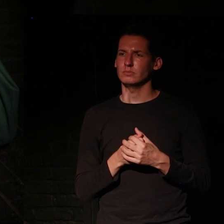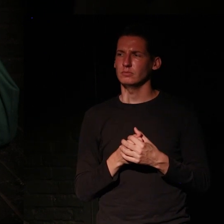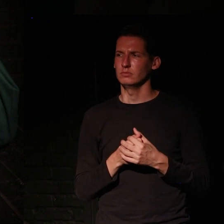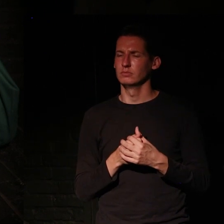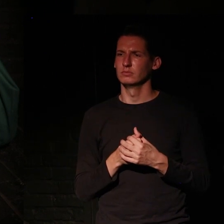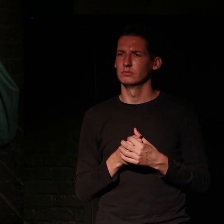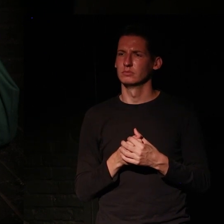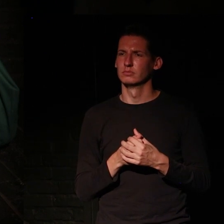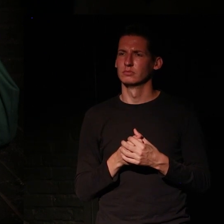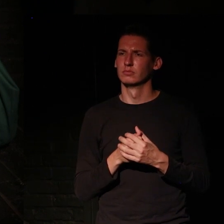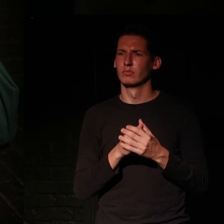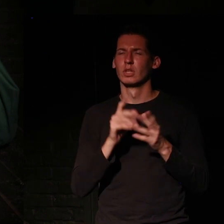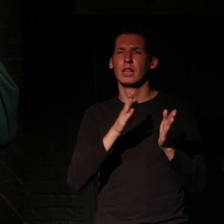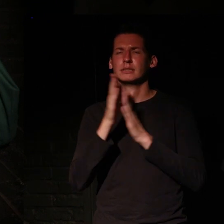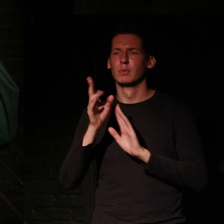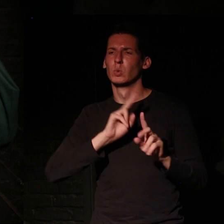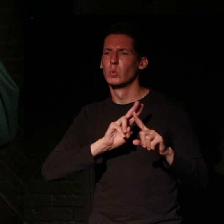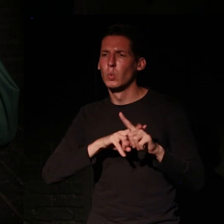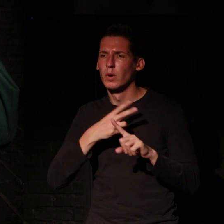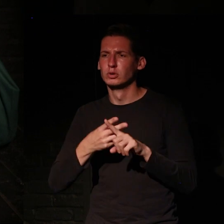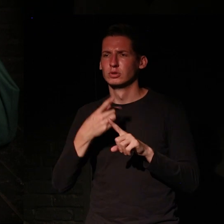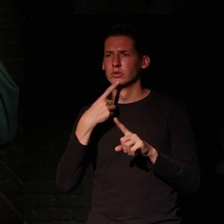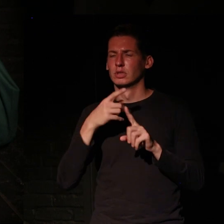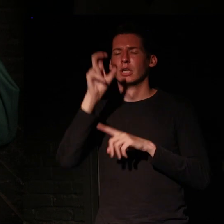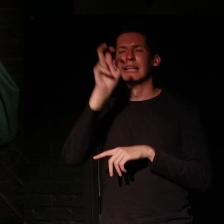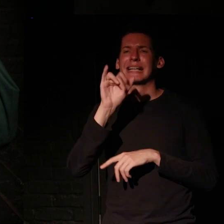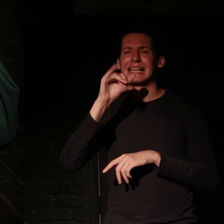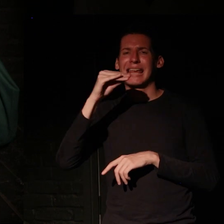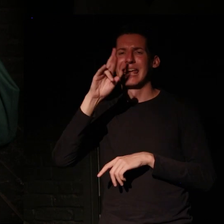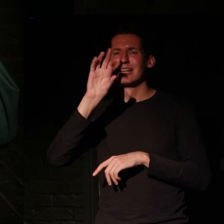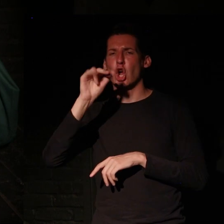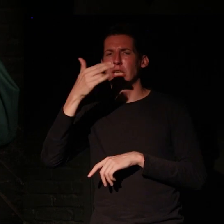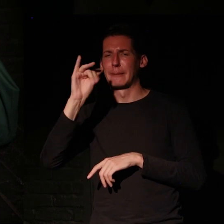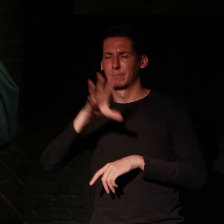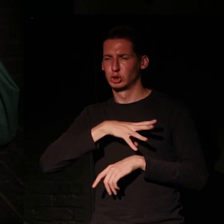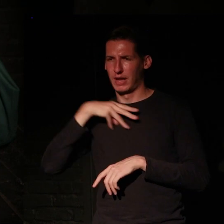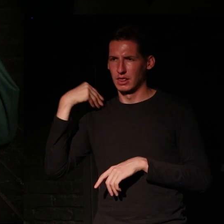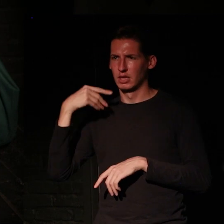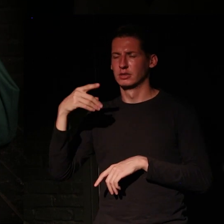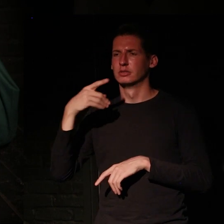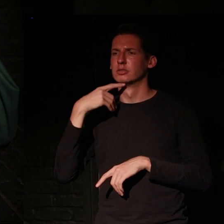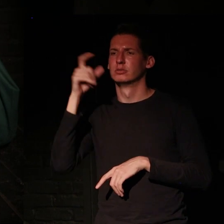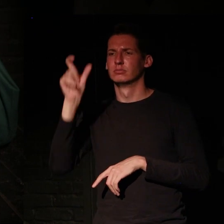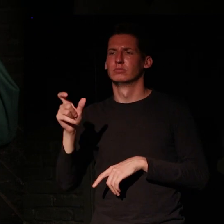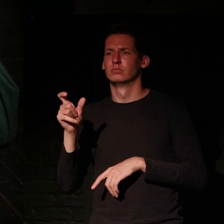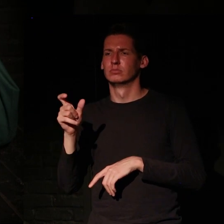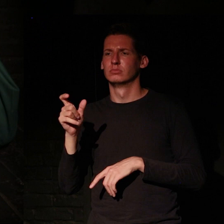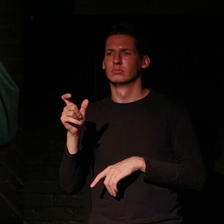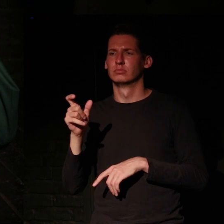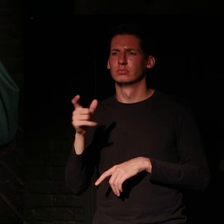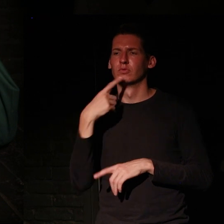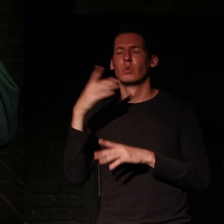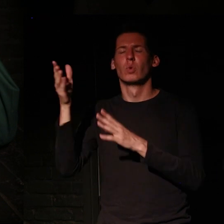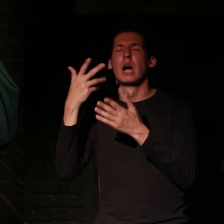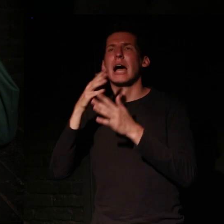tłumaczenia, które następowały później, chociażby świętego Hieronima, który niektórzy utrzymują, no, znał tą